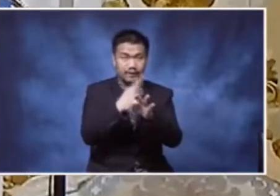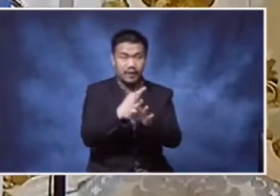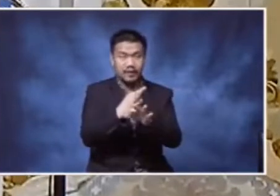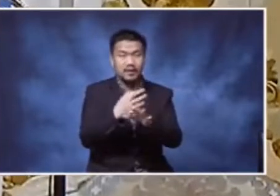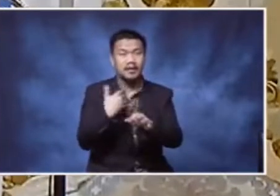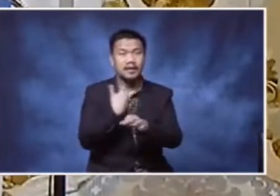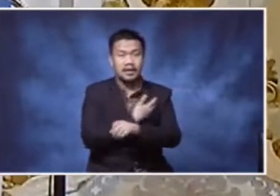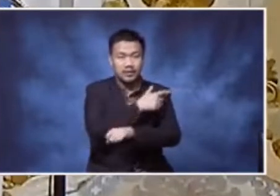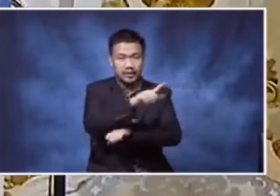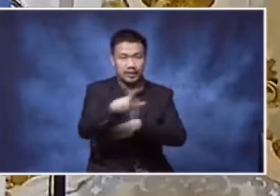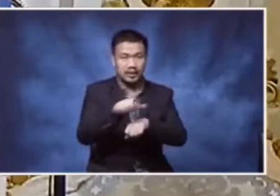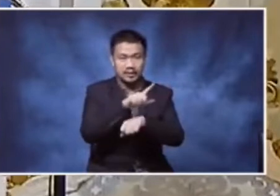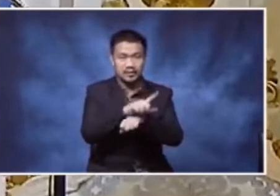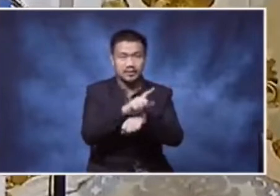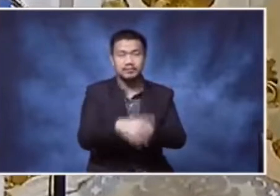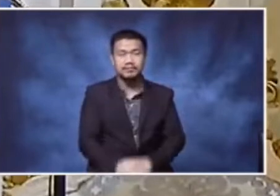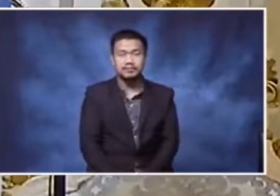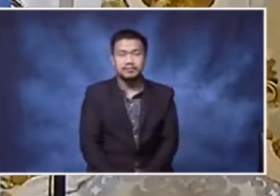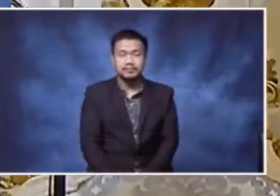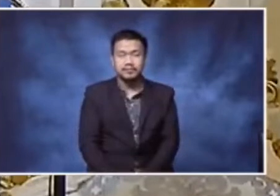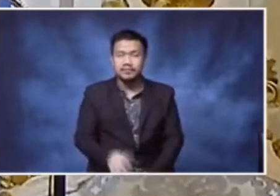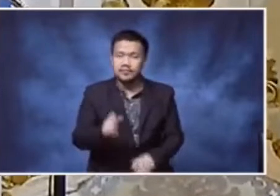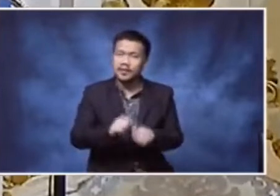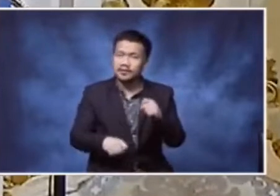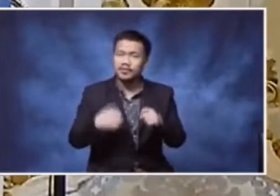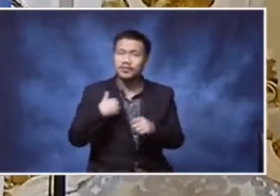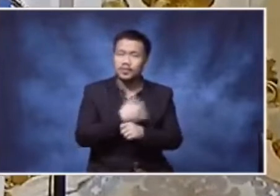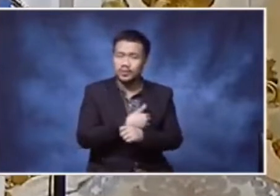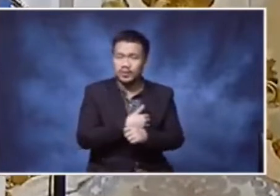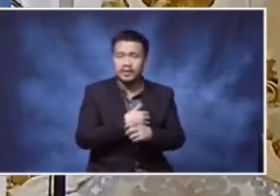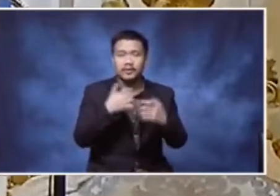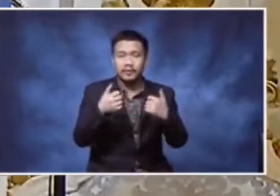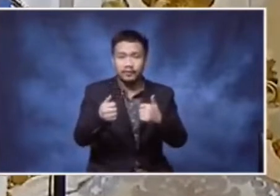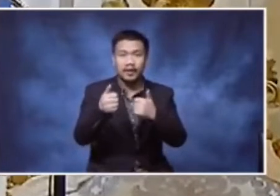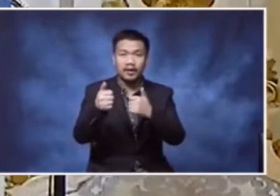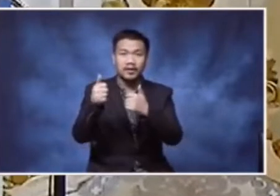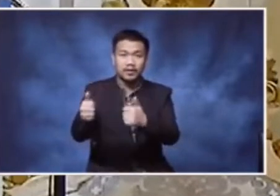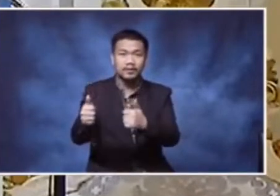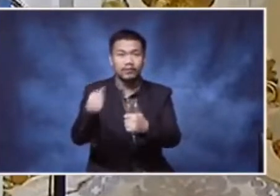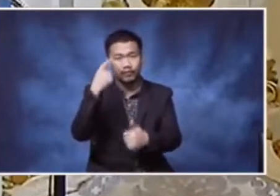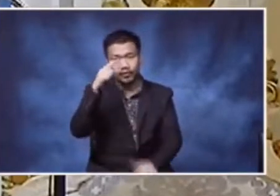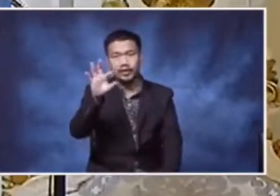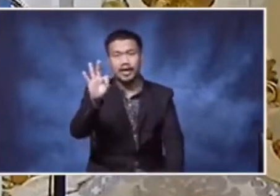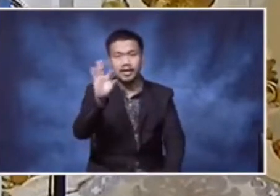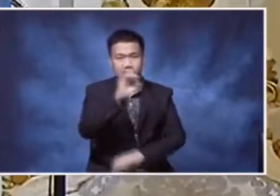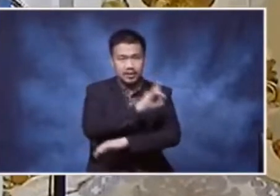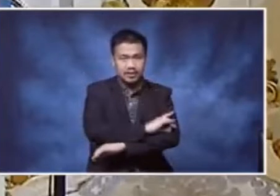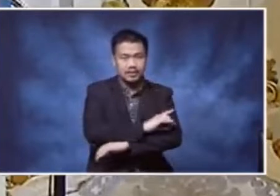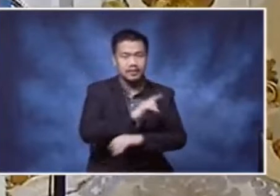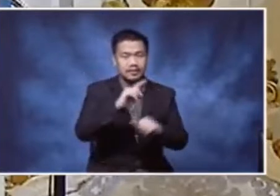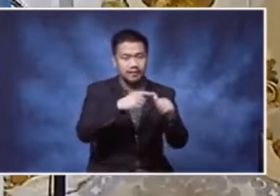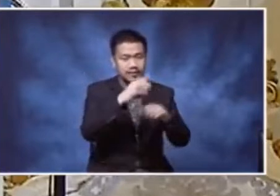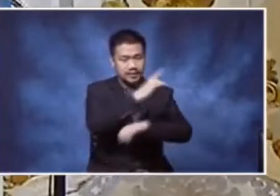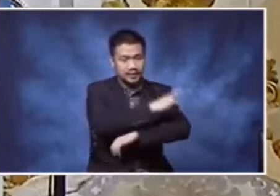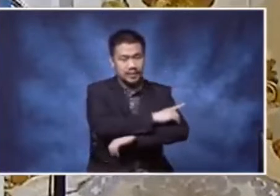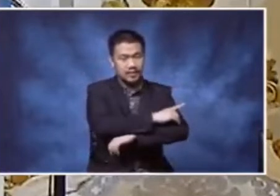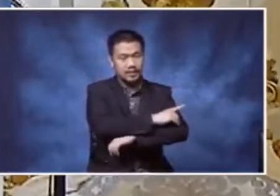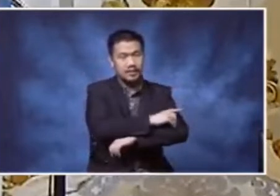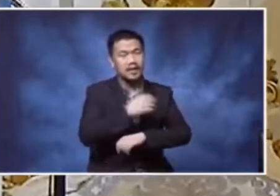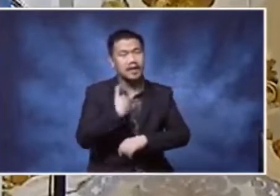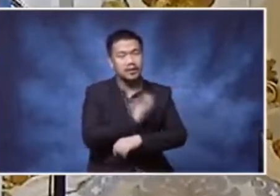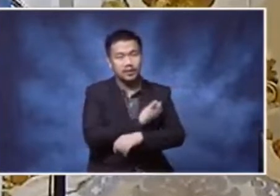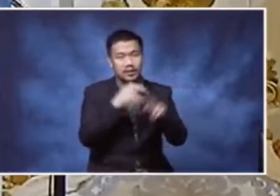ating dalampasigan. Kaya iyon po yung sinubaybayan ko araw-araw. Kaya unang araw, ang